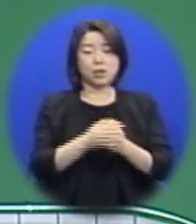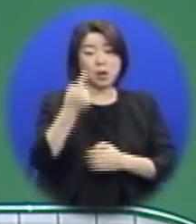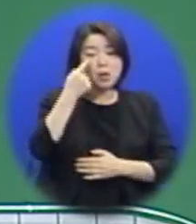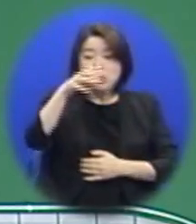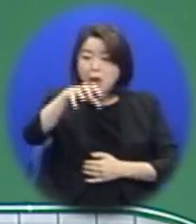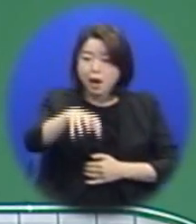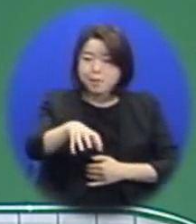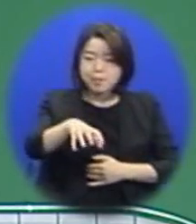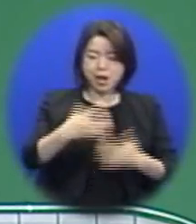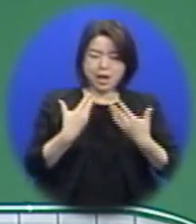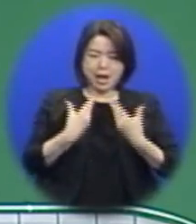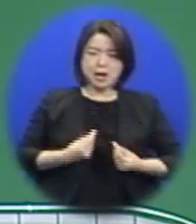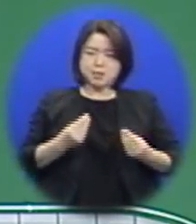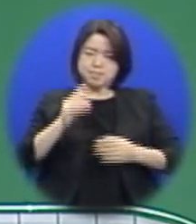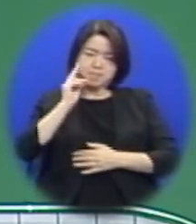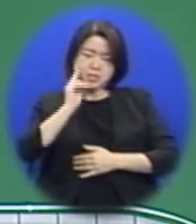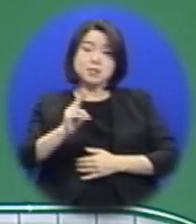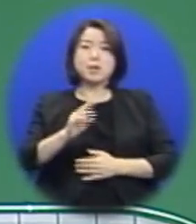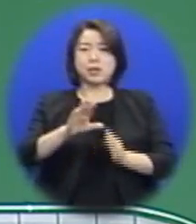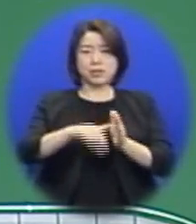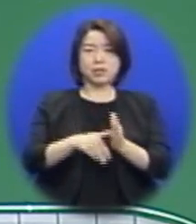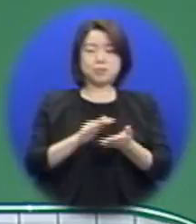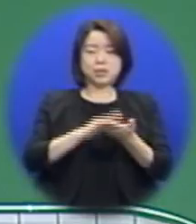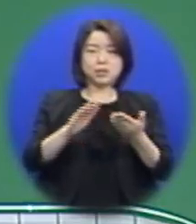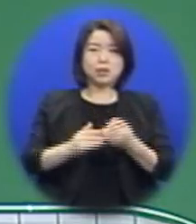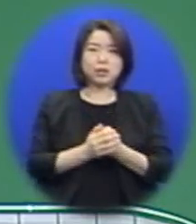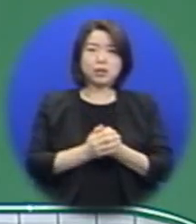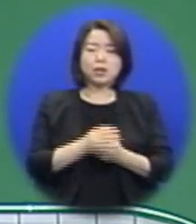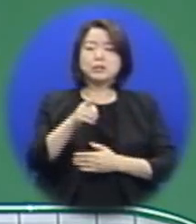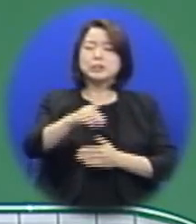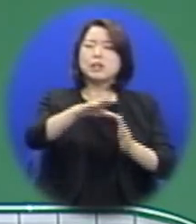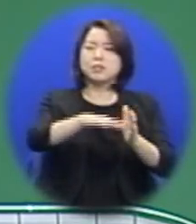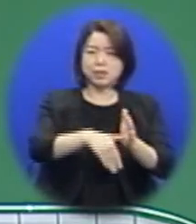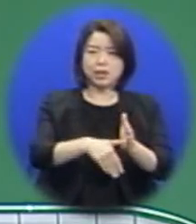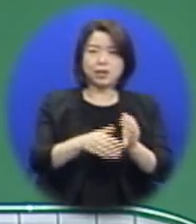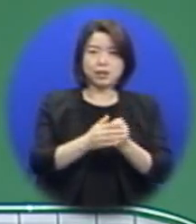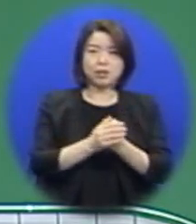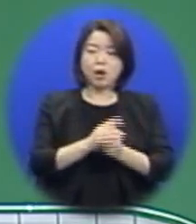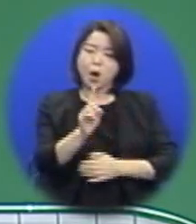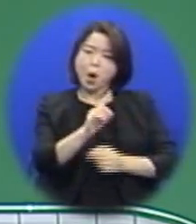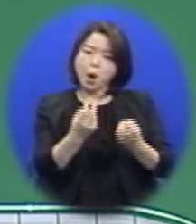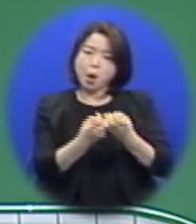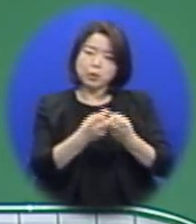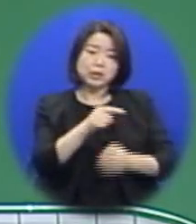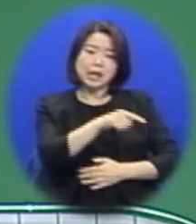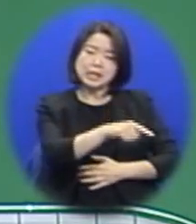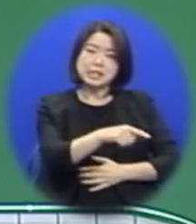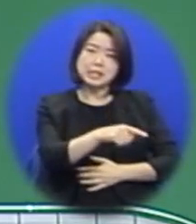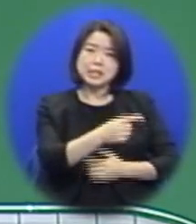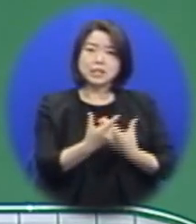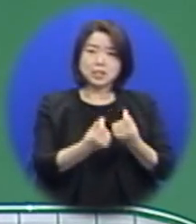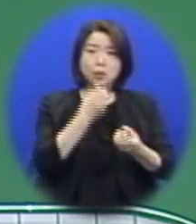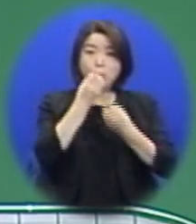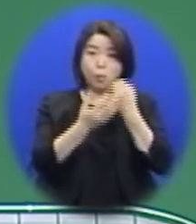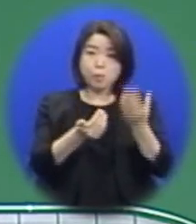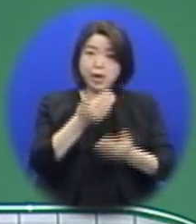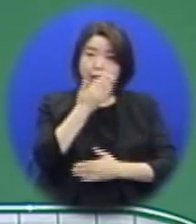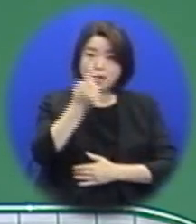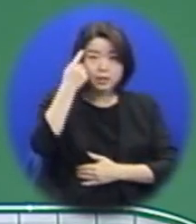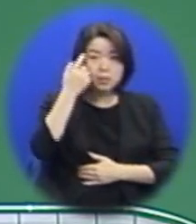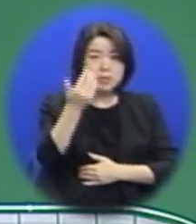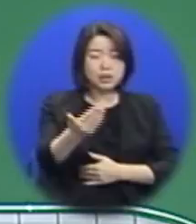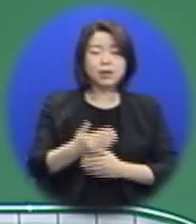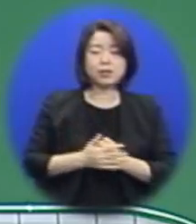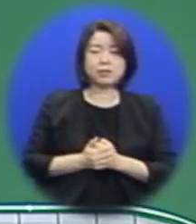눈앞에는 절망이 짙어질 때라니까요. 그런 때에 어떻게 이런 고백을 할 수 있습니까?